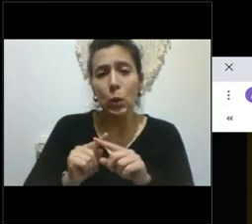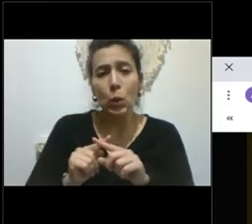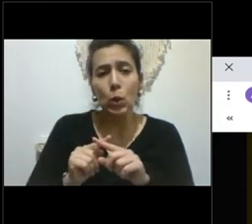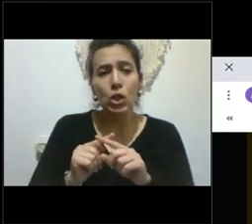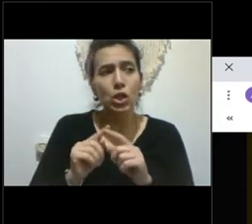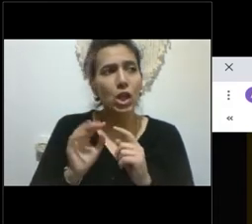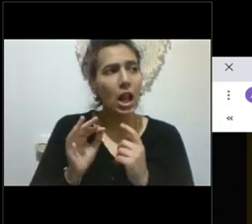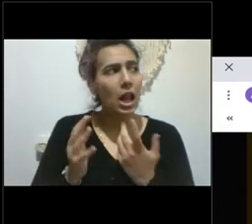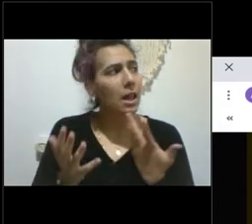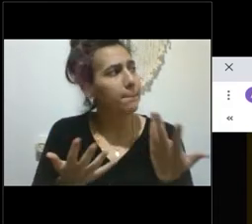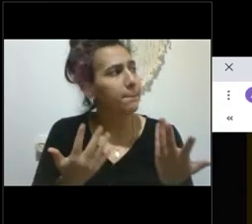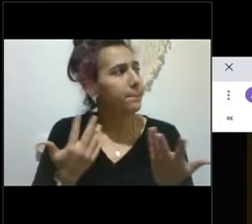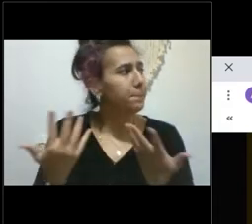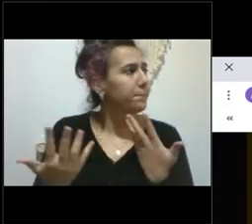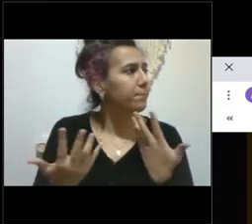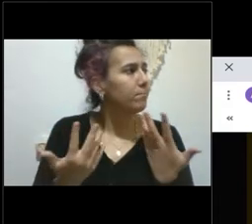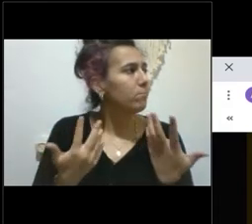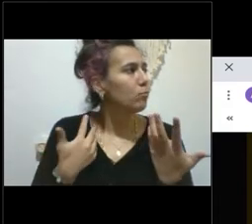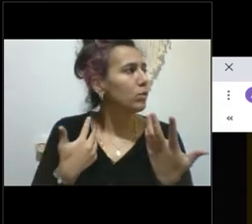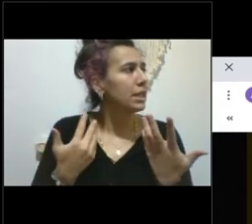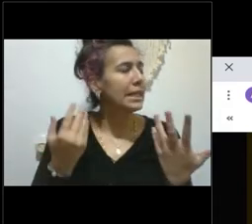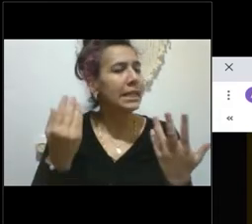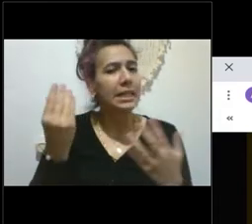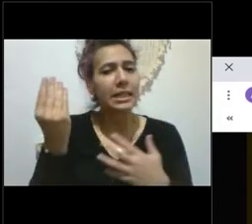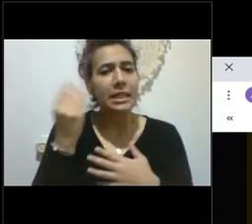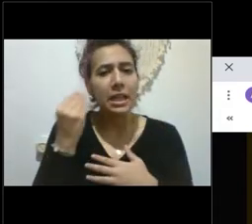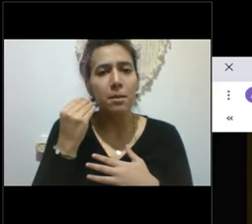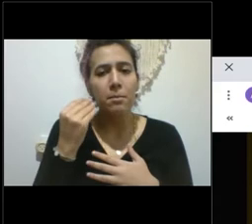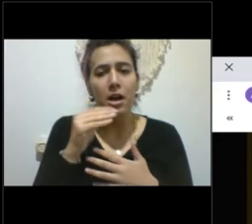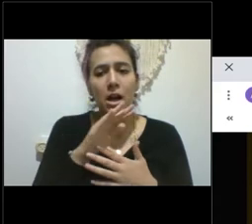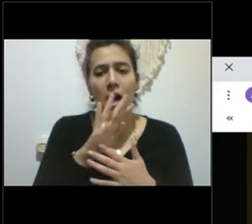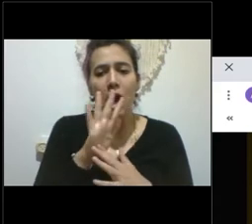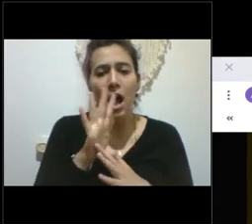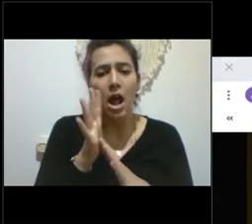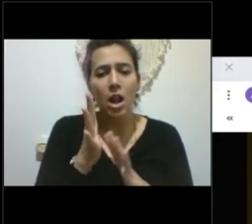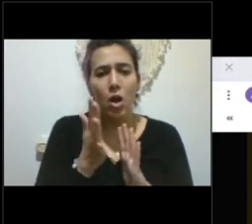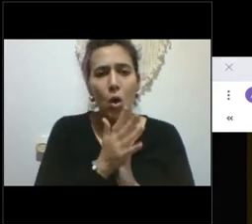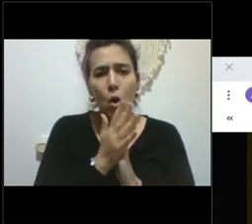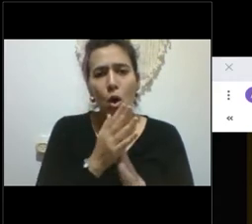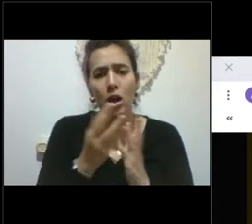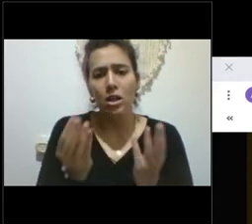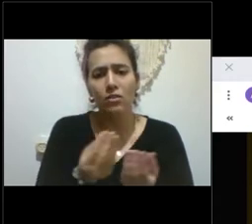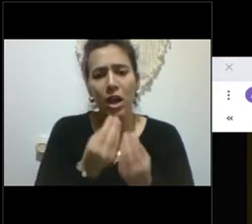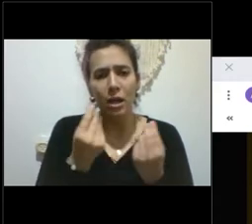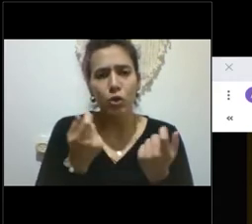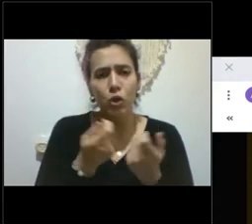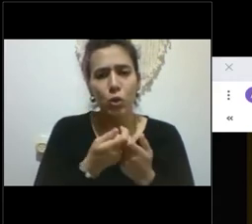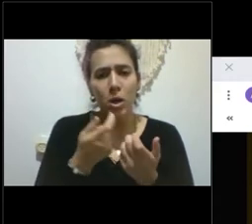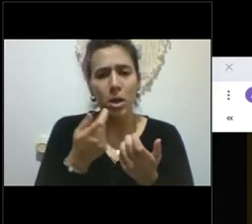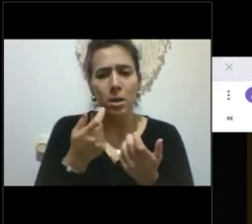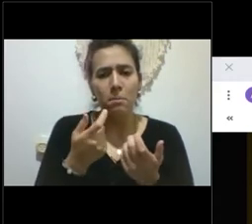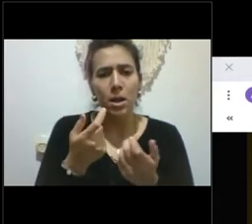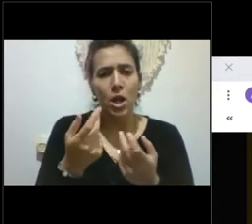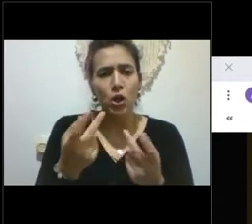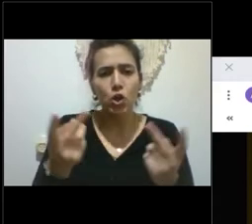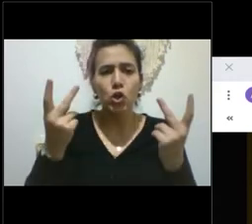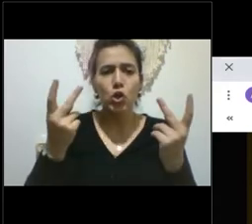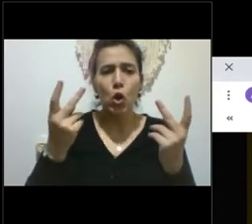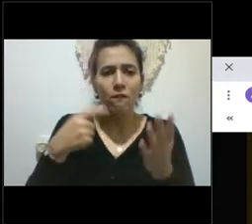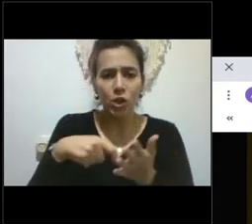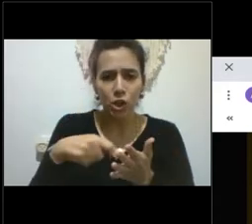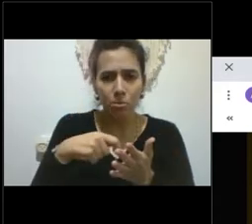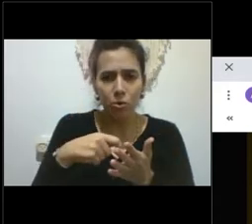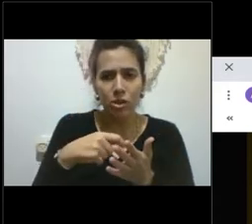מעבר על כל האלמנטים של הערכת שווי שיפוץ, זה משהו שיותר קשור לתחום